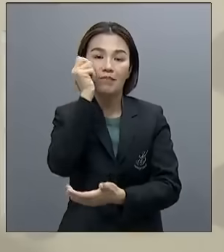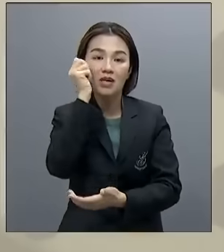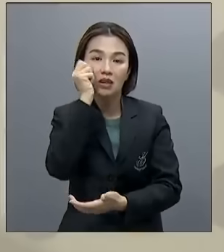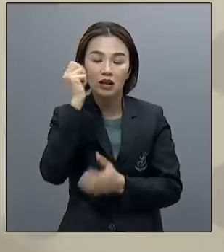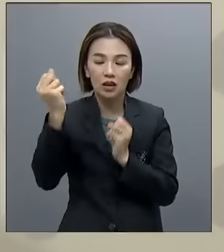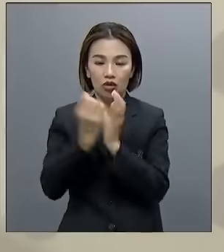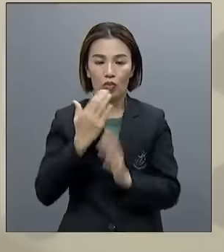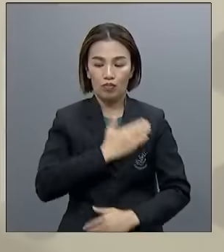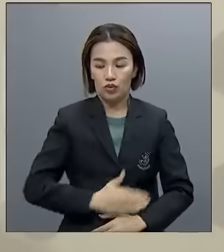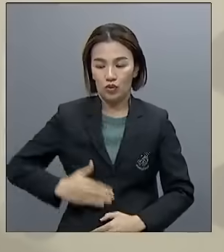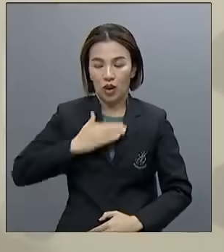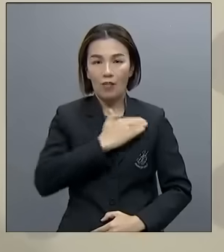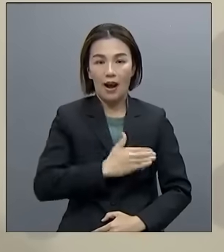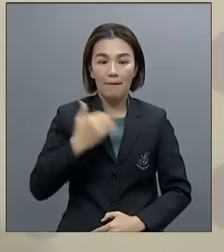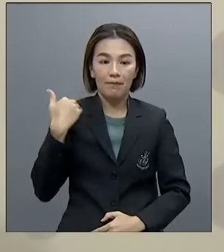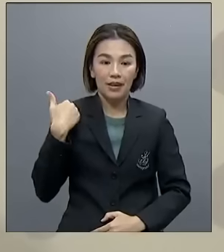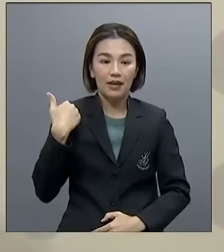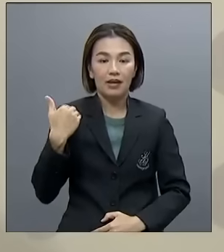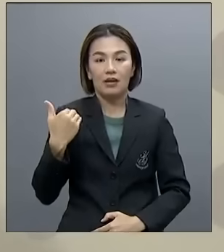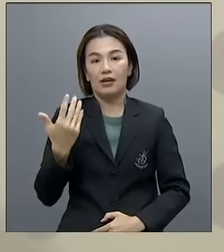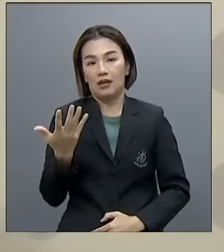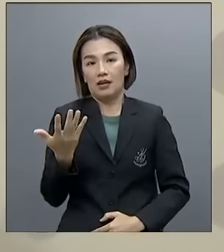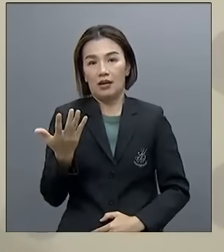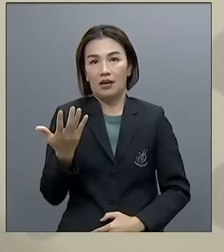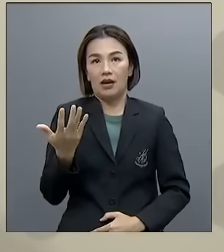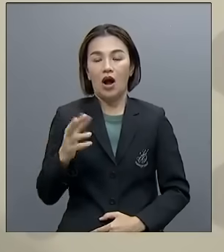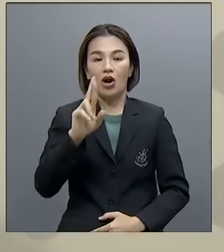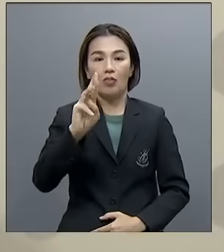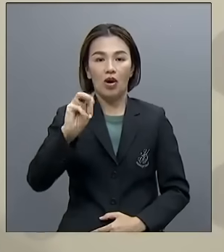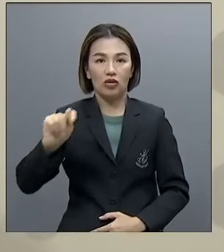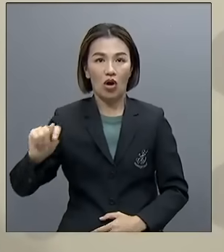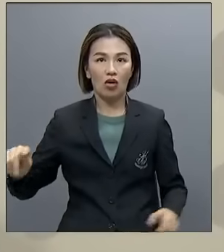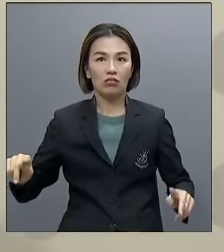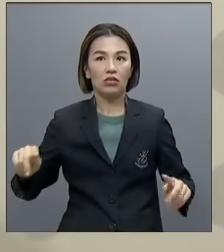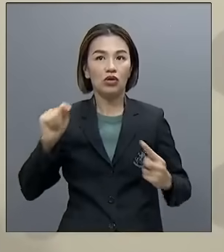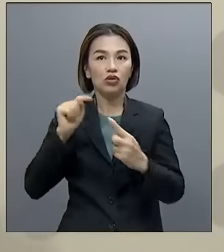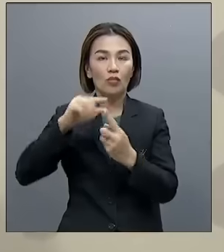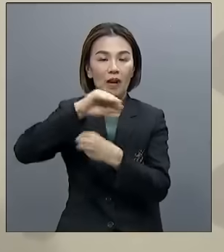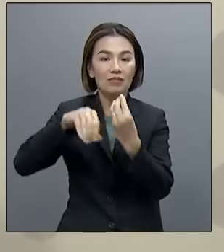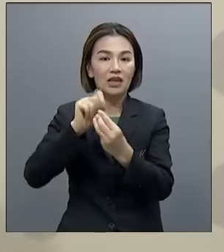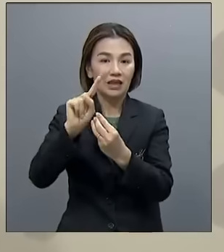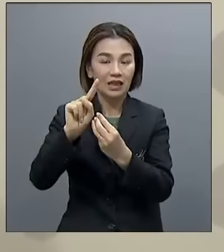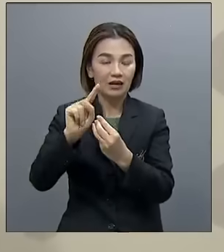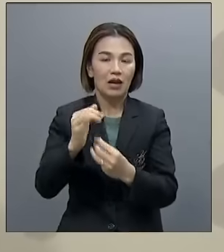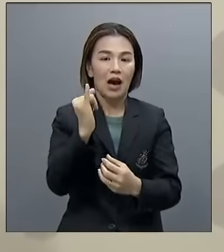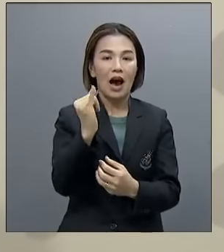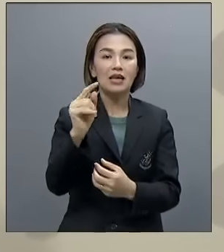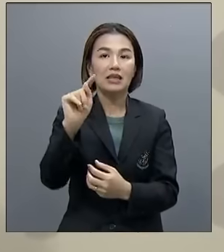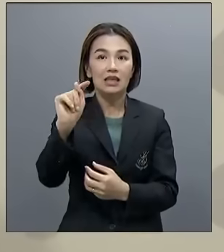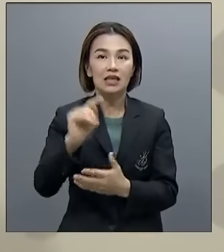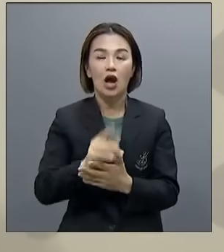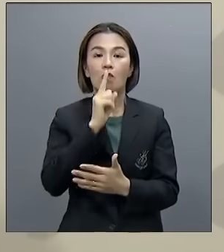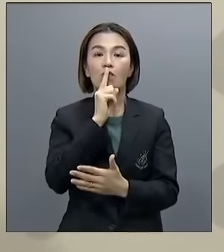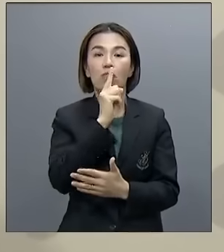อสุขภาพหรือว่าเป็นอันตรายต่อผู้ใช้งานหรือไม่โดยรัฐมนตรีด้านเศรษฐกิจดิจิทัลของฝรั่งเศสที่ออกมายืนยันผลการทดสอบเขาระบุ